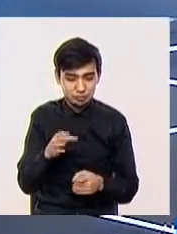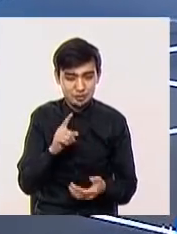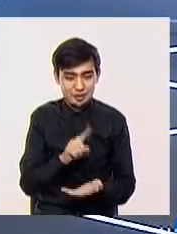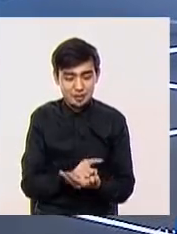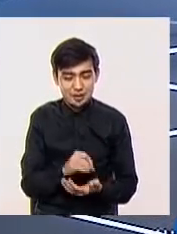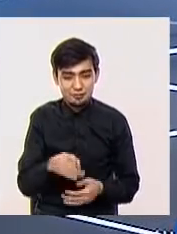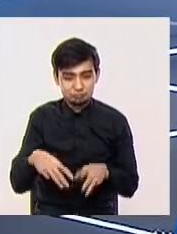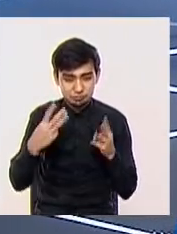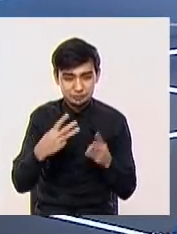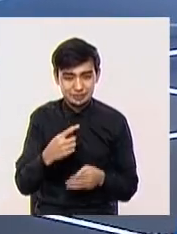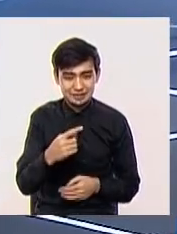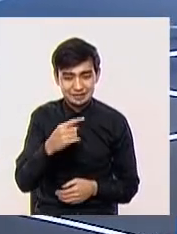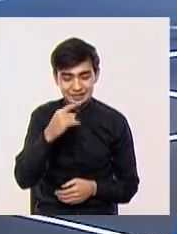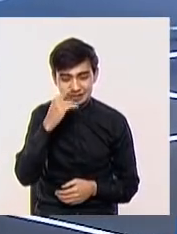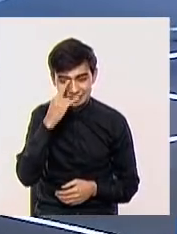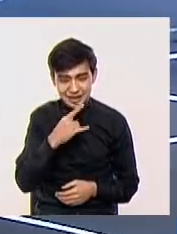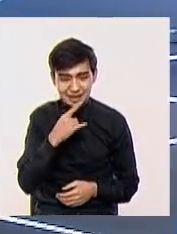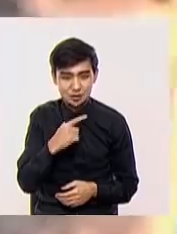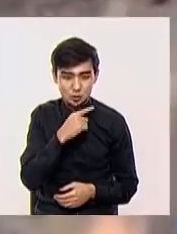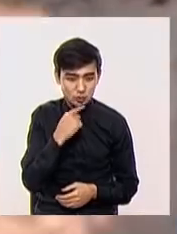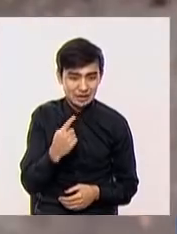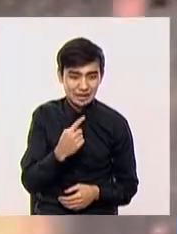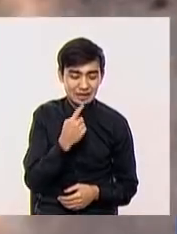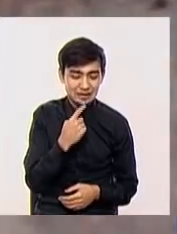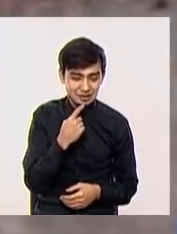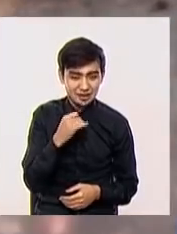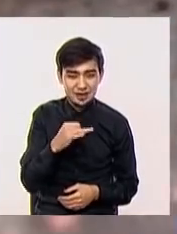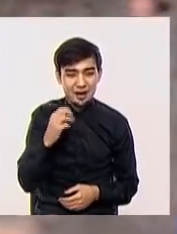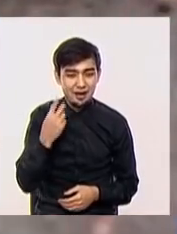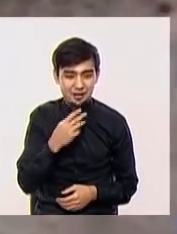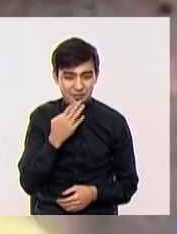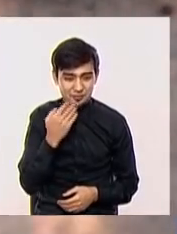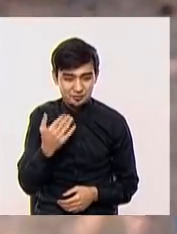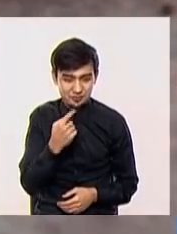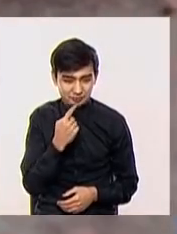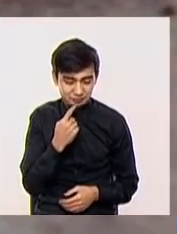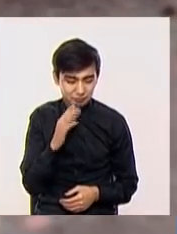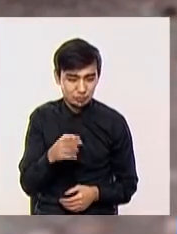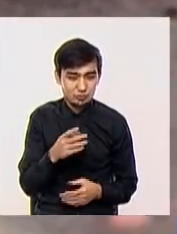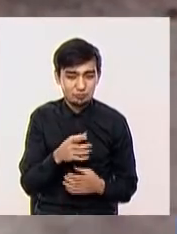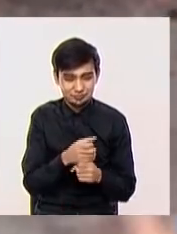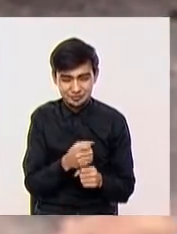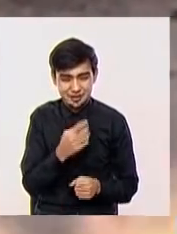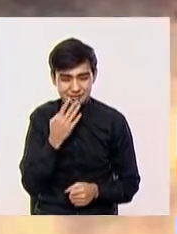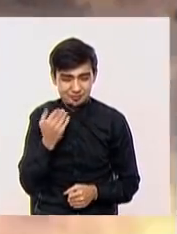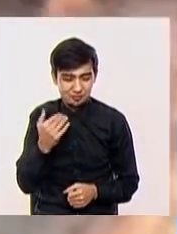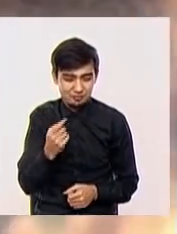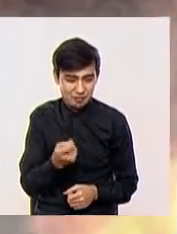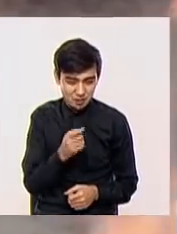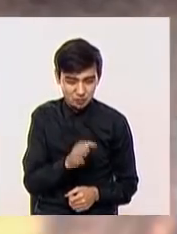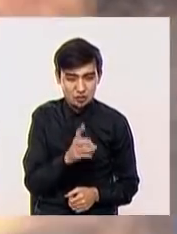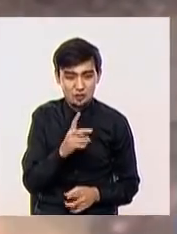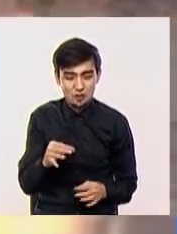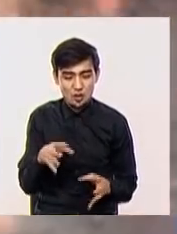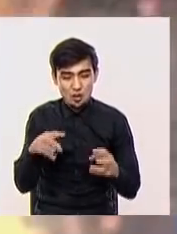трех языках: русский, казахский, английский. И, ну, конечно, в меньшей степени английский. И плюс мы будем это